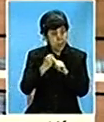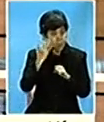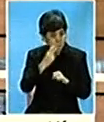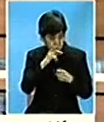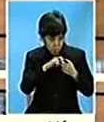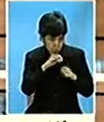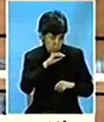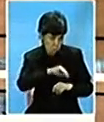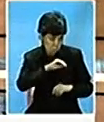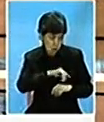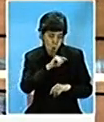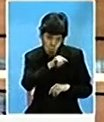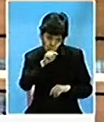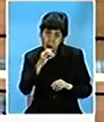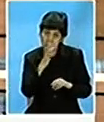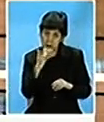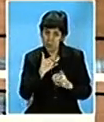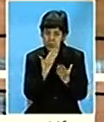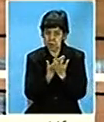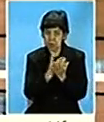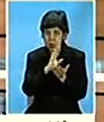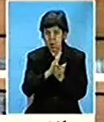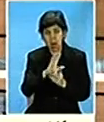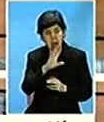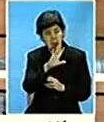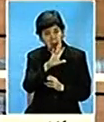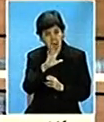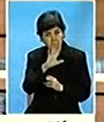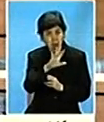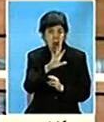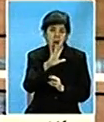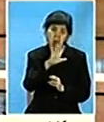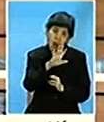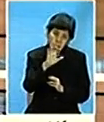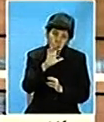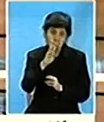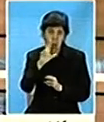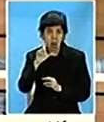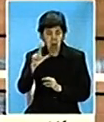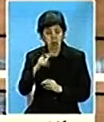มีการทุจริตหลายจังหวัดก็ประมาณ 5-600 ล้านบาทนั่นคือสิ่งที่เกิดขึ้น